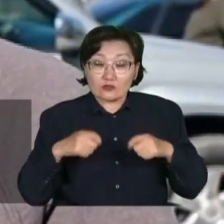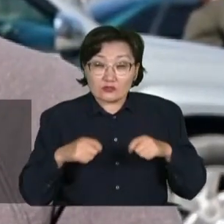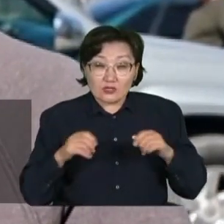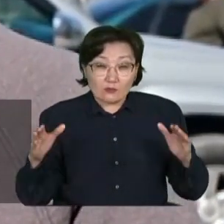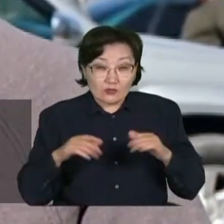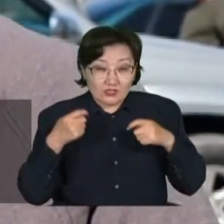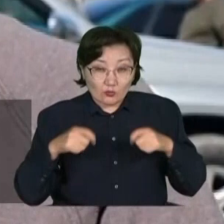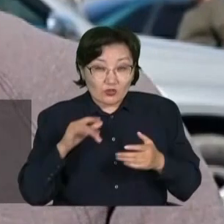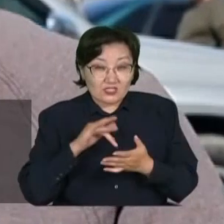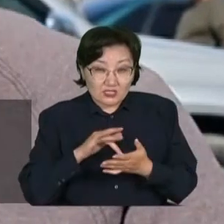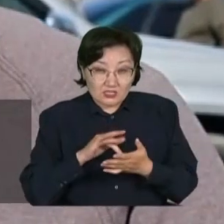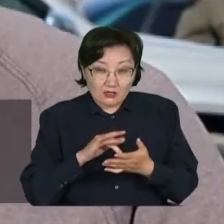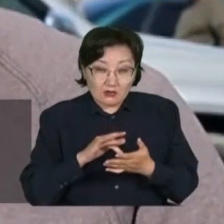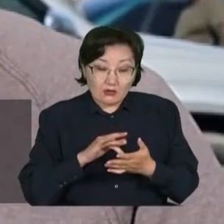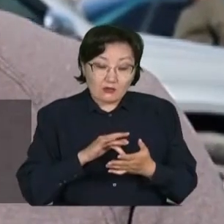мини-торговый центр.